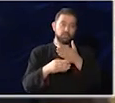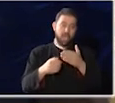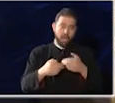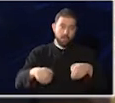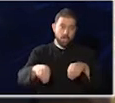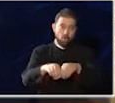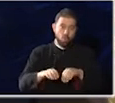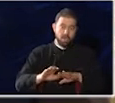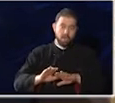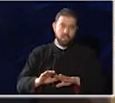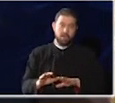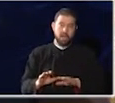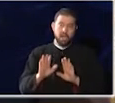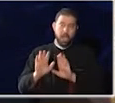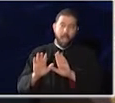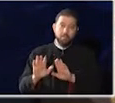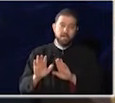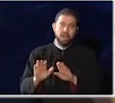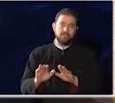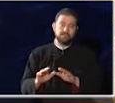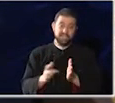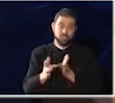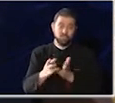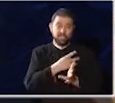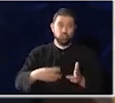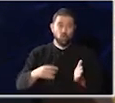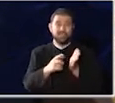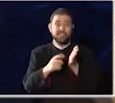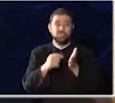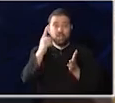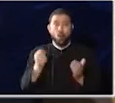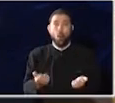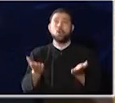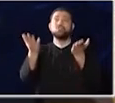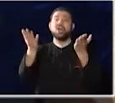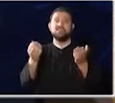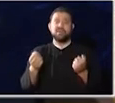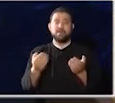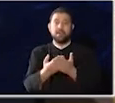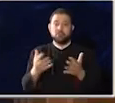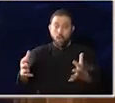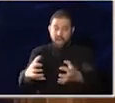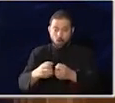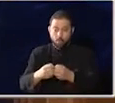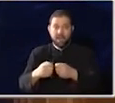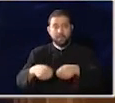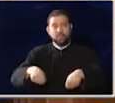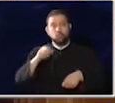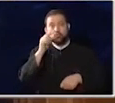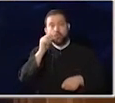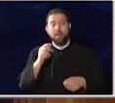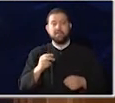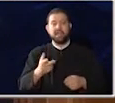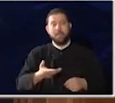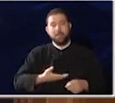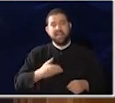noi înșine, iată că Hristos ne cere o jertfă a noastră pentru a-i recupera pe ceilalți. Dar